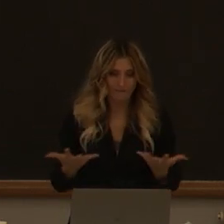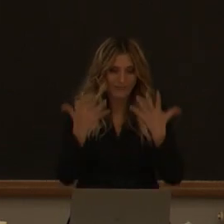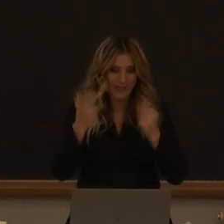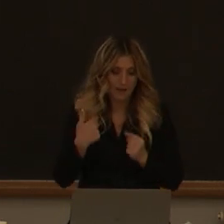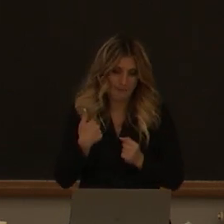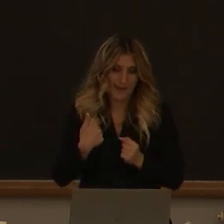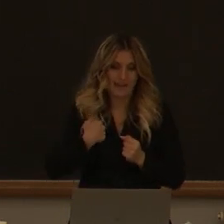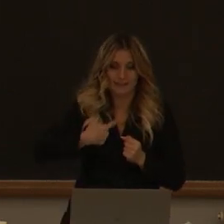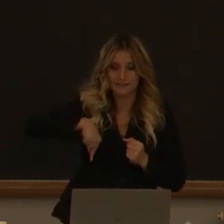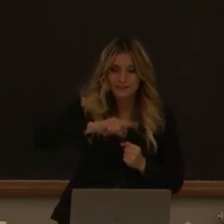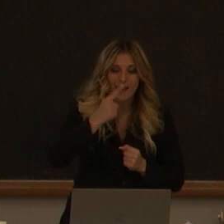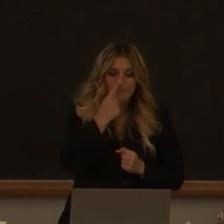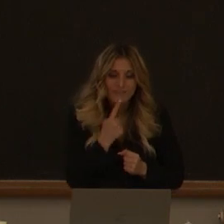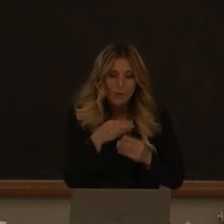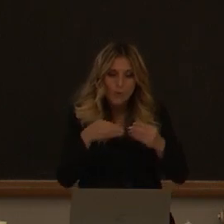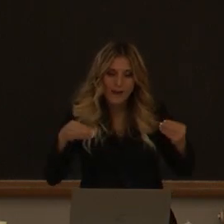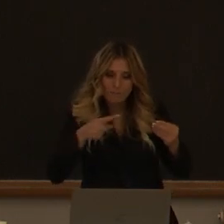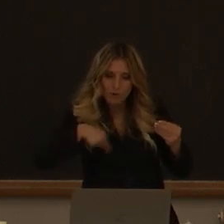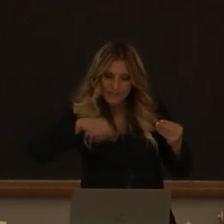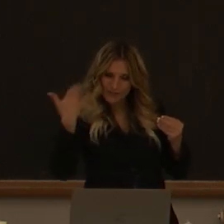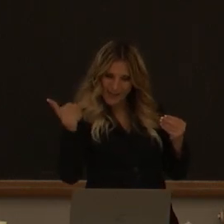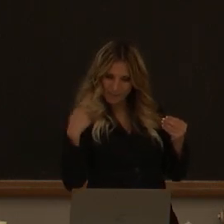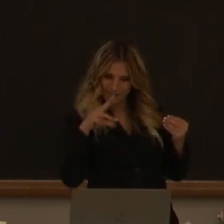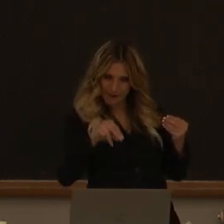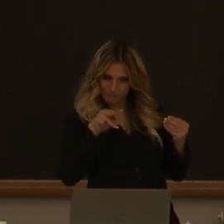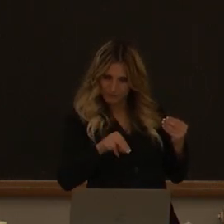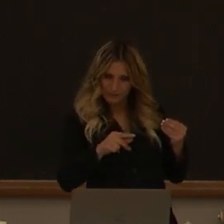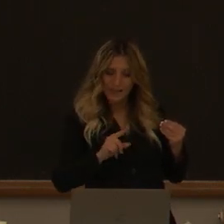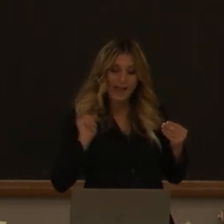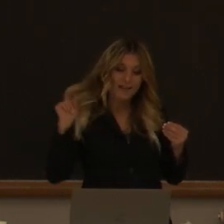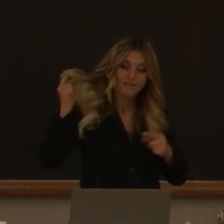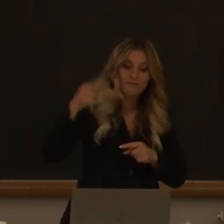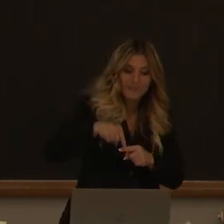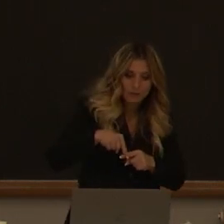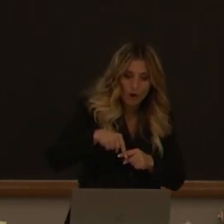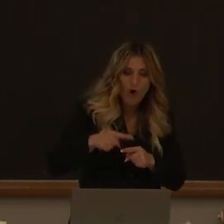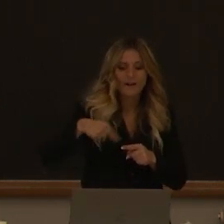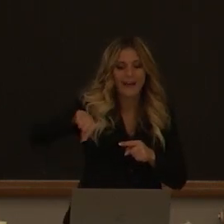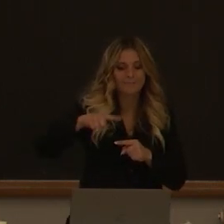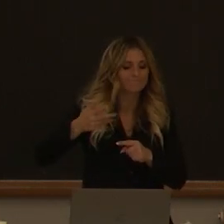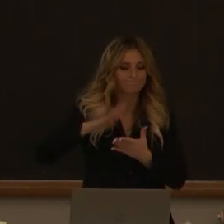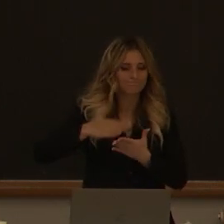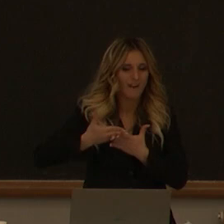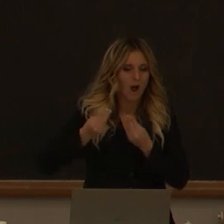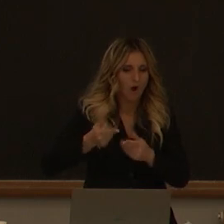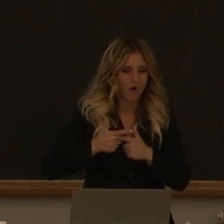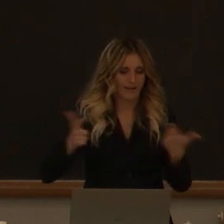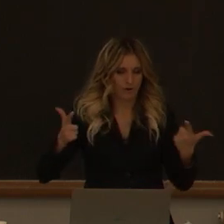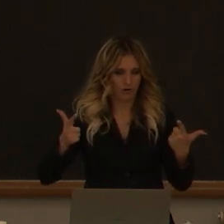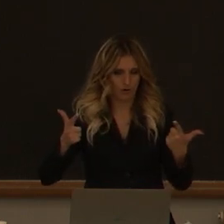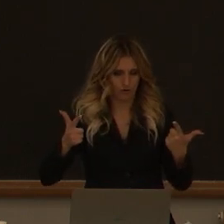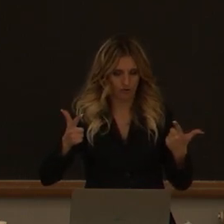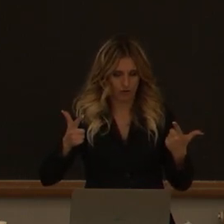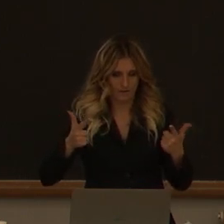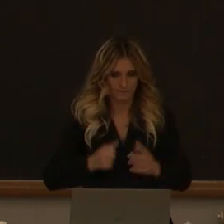giusto conto le figure professionali prima citate, sinora troppo spesso sottovalutate nelle loro preziosi e